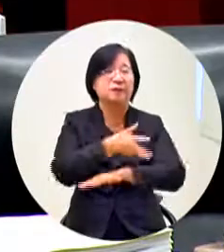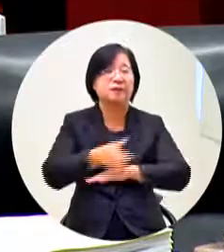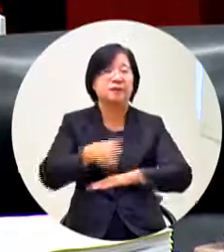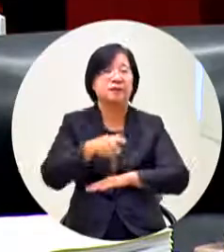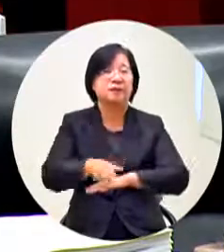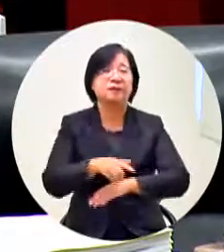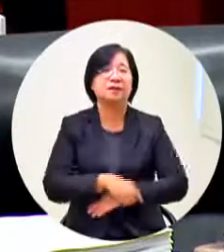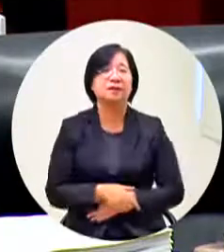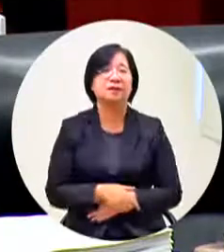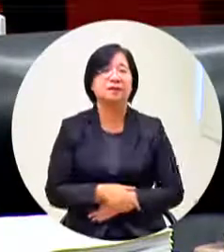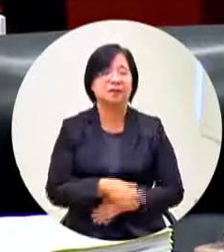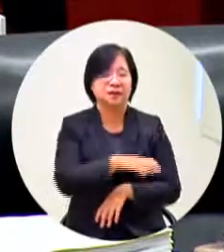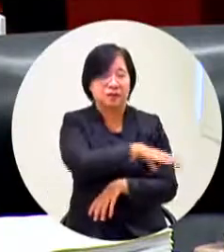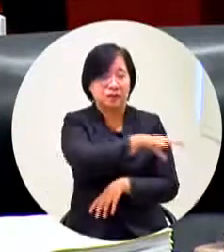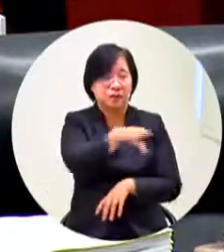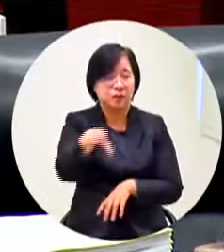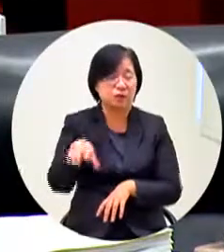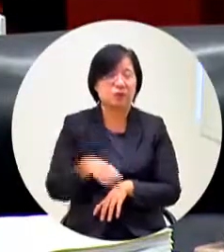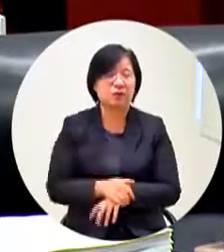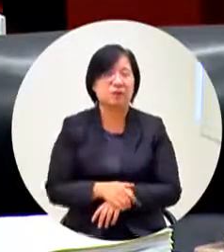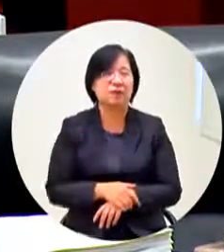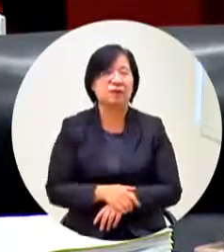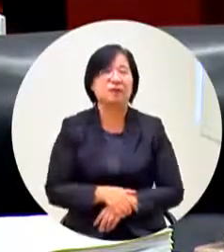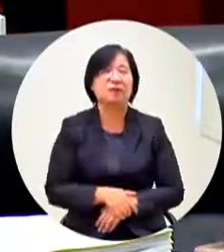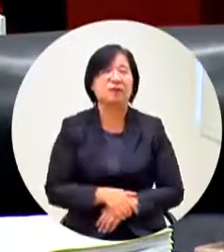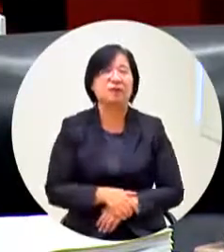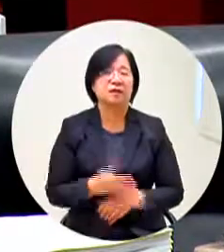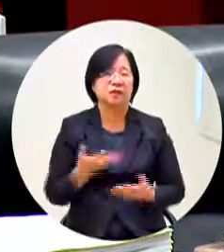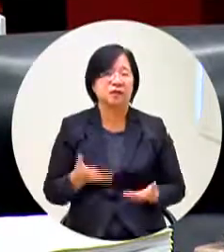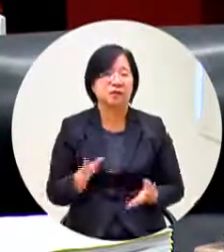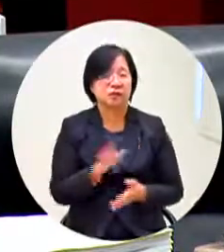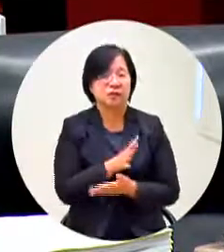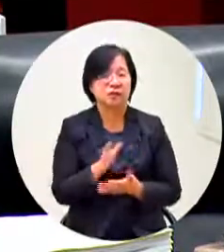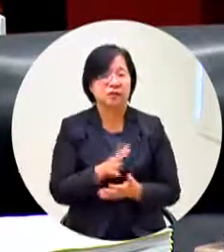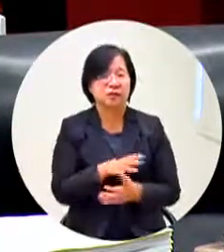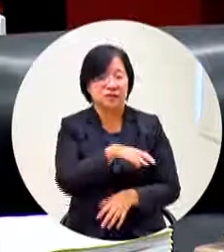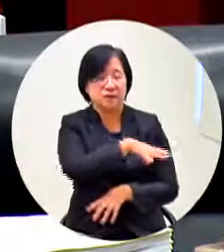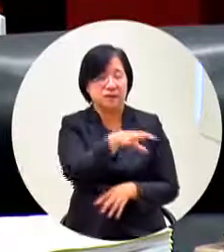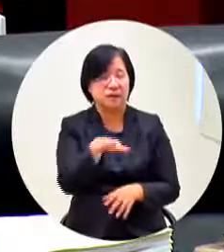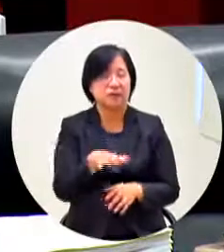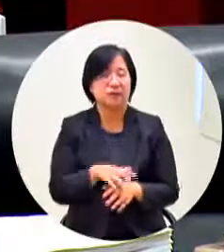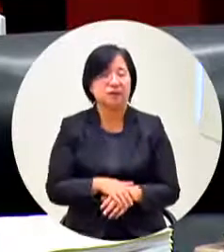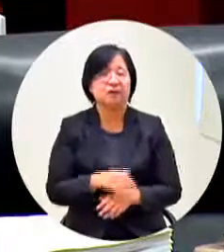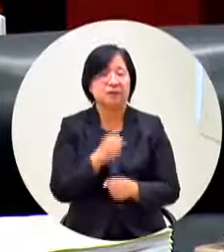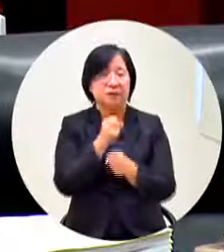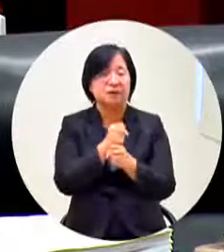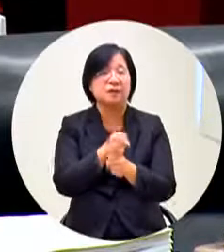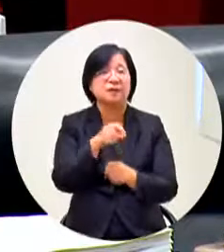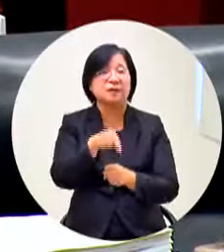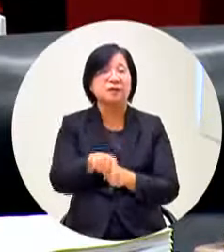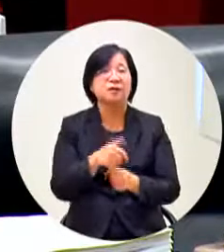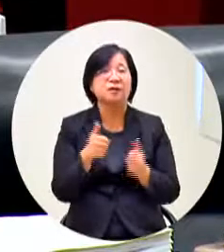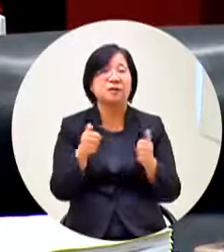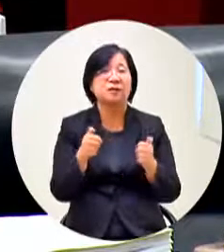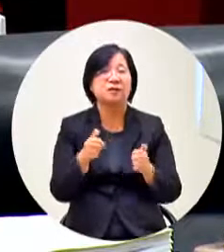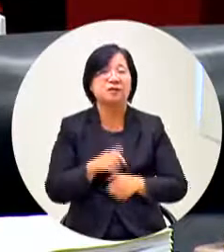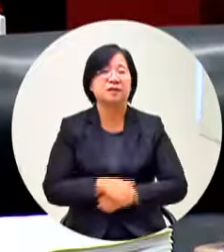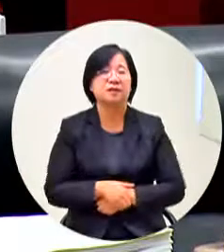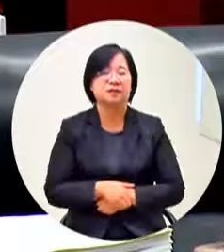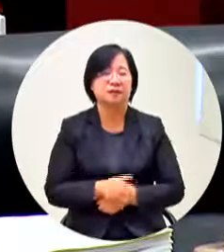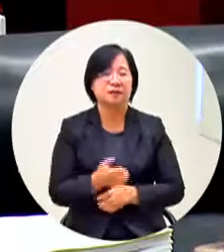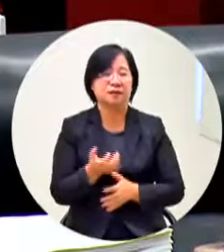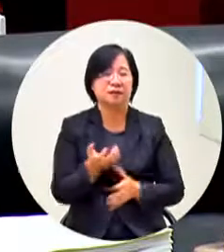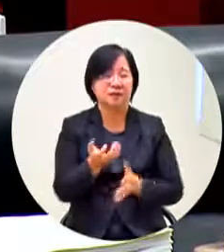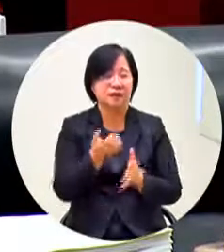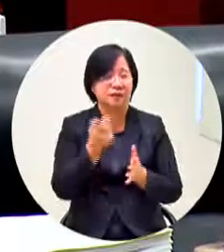的营造，那一天 我在游龙里小组的时候也是非常感谢，这个是用前瞻计划的费